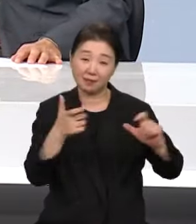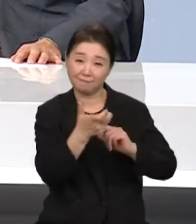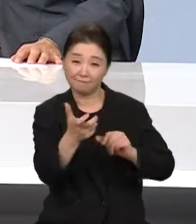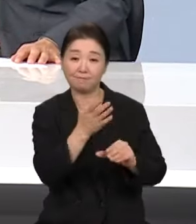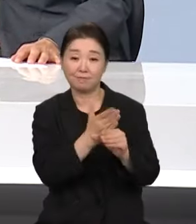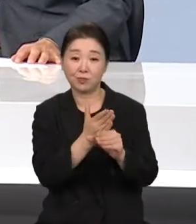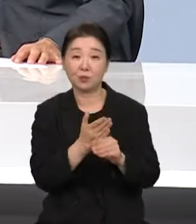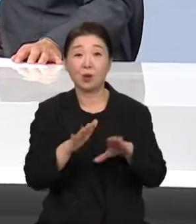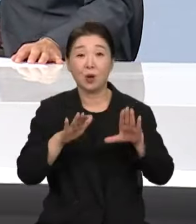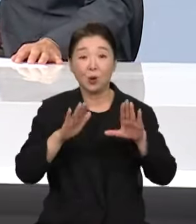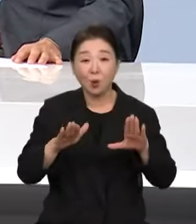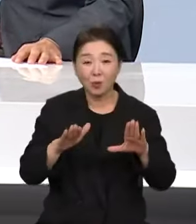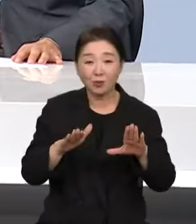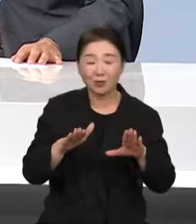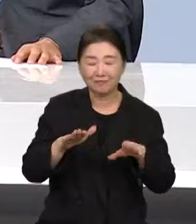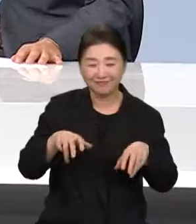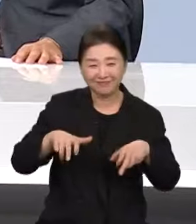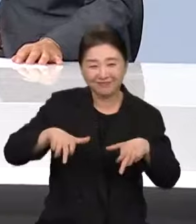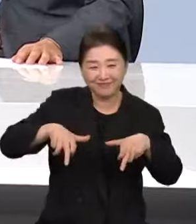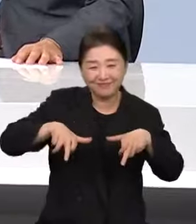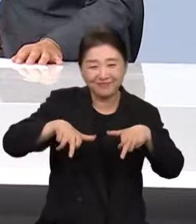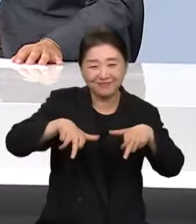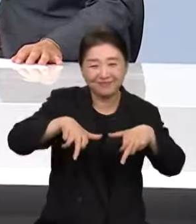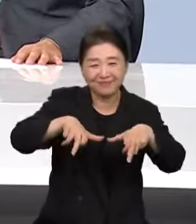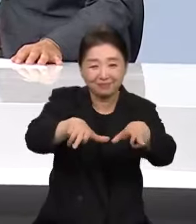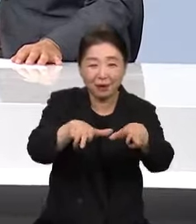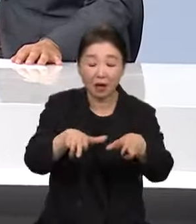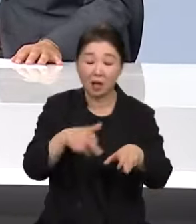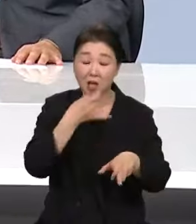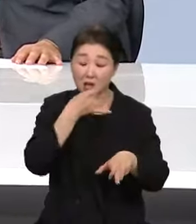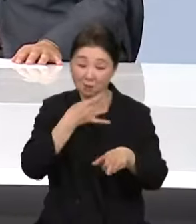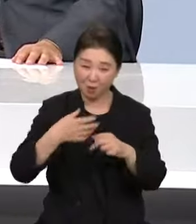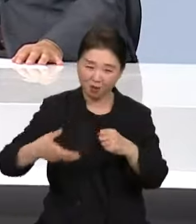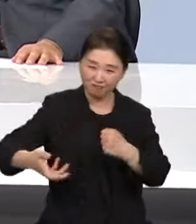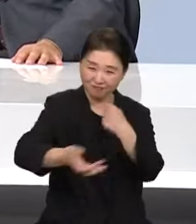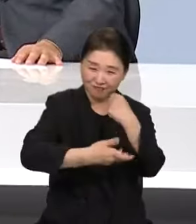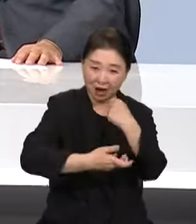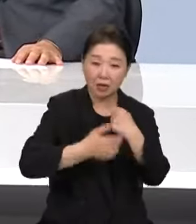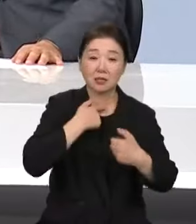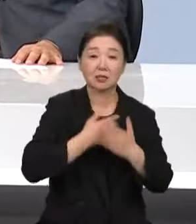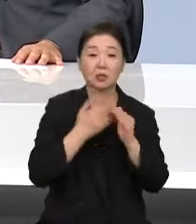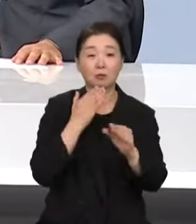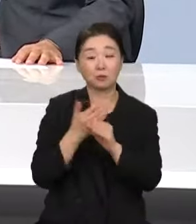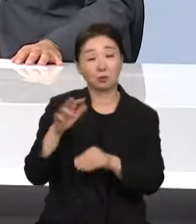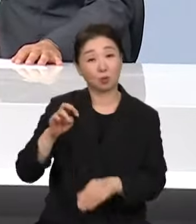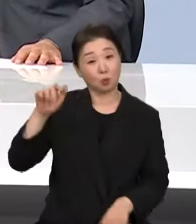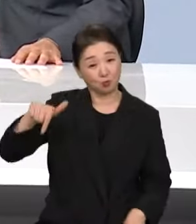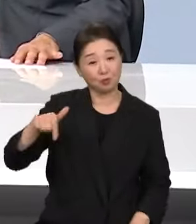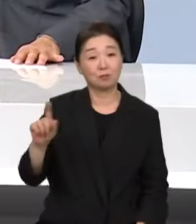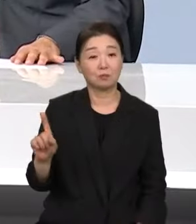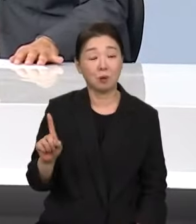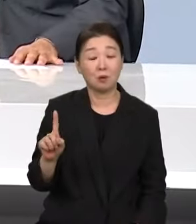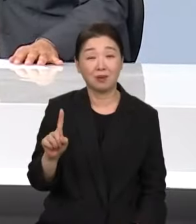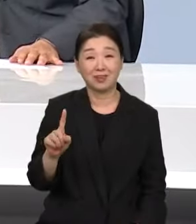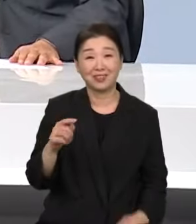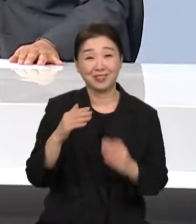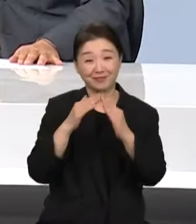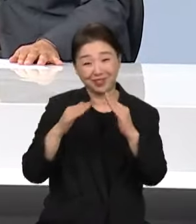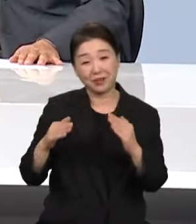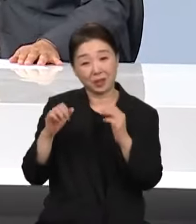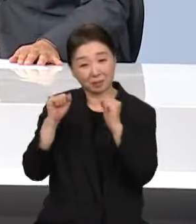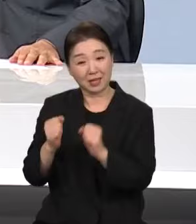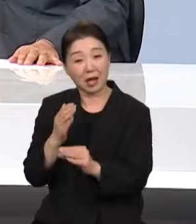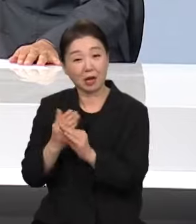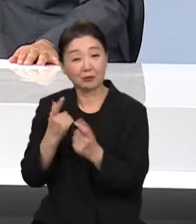있는데 오늘은 저렇게 콤바인드 직접 타고 변호사 체험도 했고요 자 조국 대표 같은 경우에도 지금 거의 상주하다시피 하는데